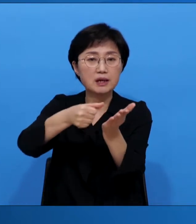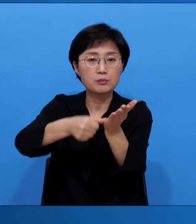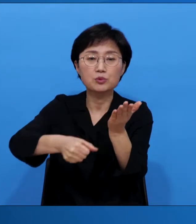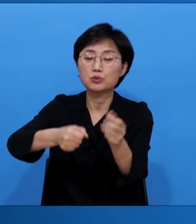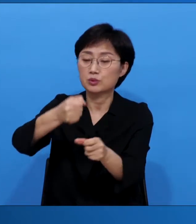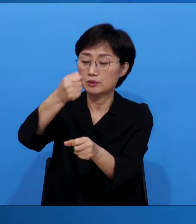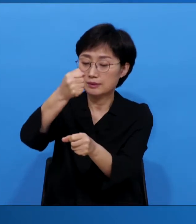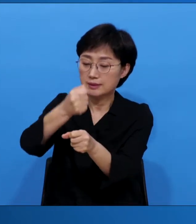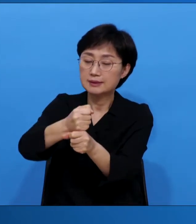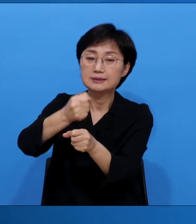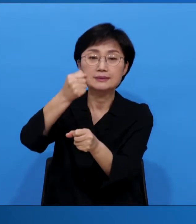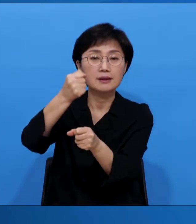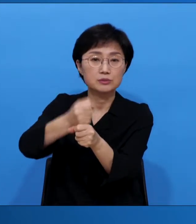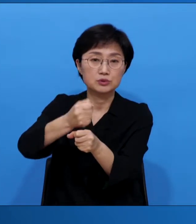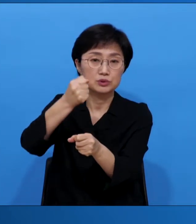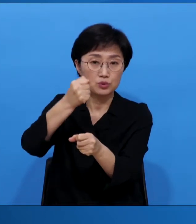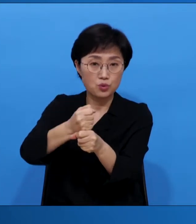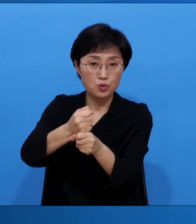어목죄문